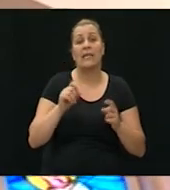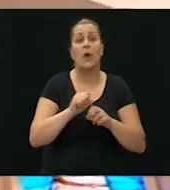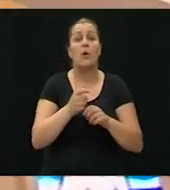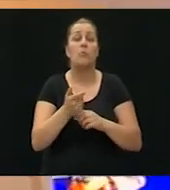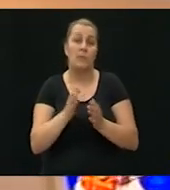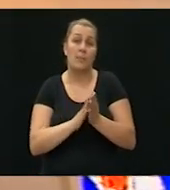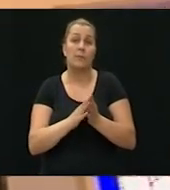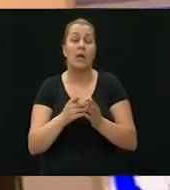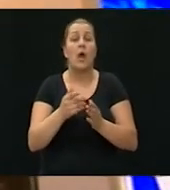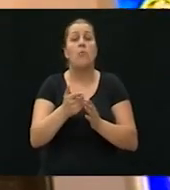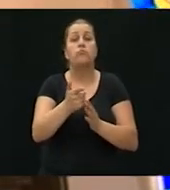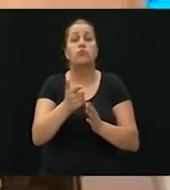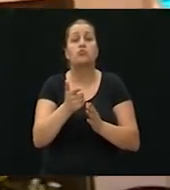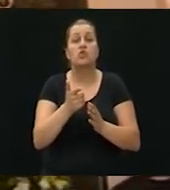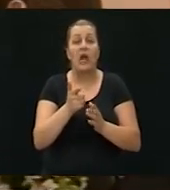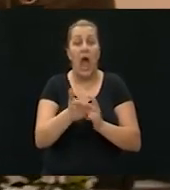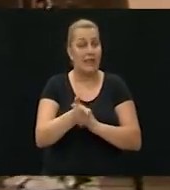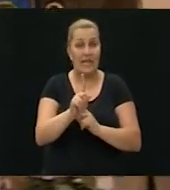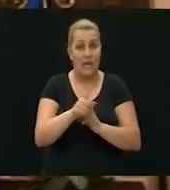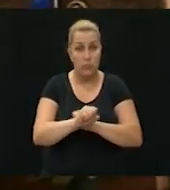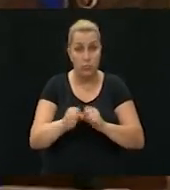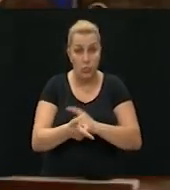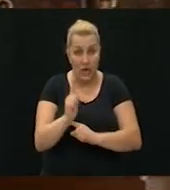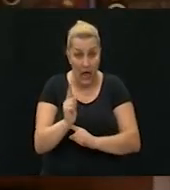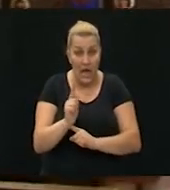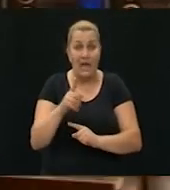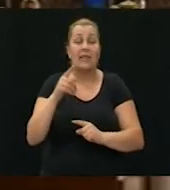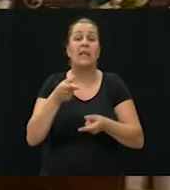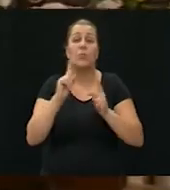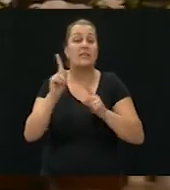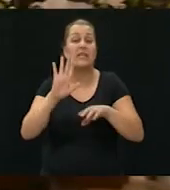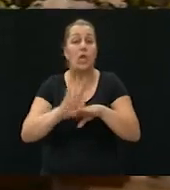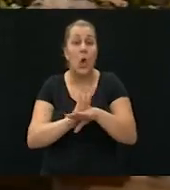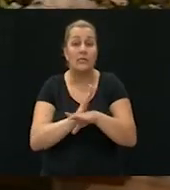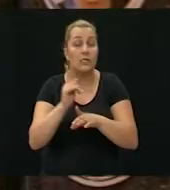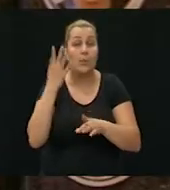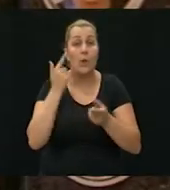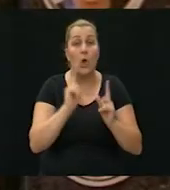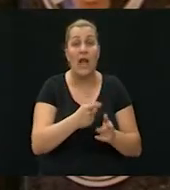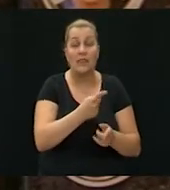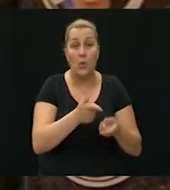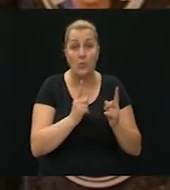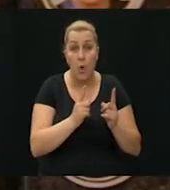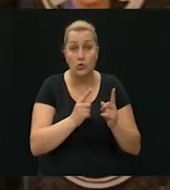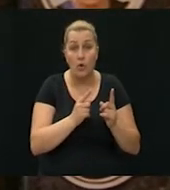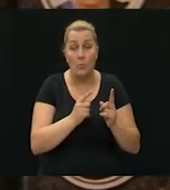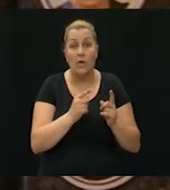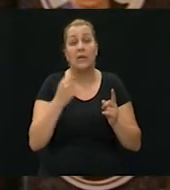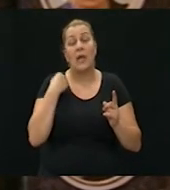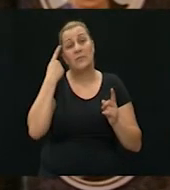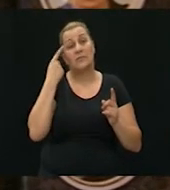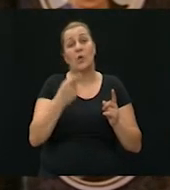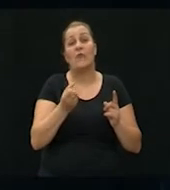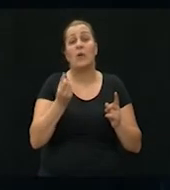pukla puška, ajmo reći, jel, da Imotski nije okusio napade, da nije se vodio rat u Imotskome. Mislim da je